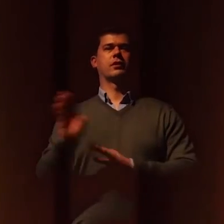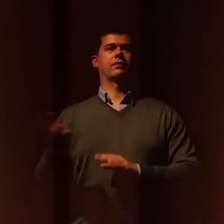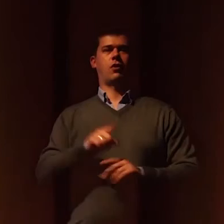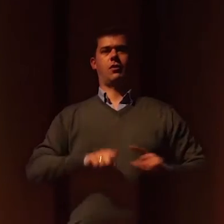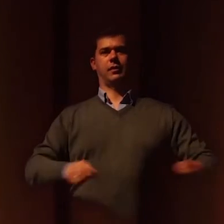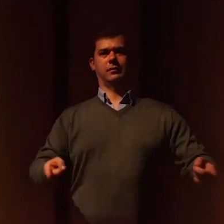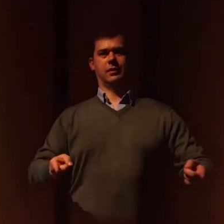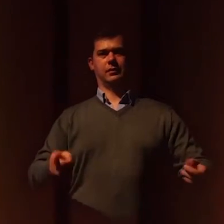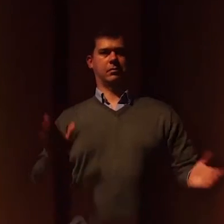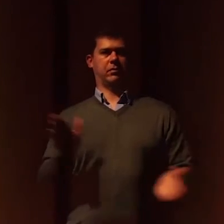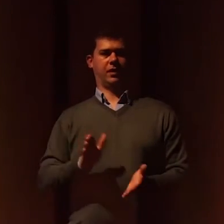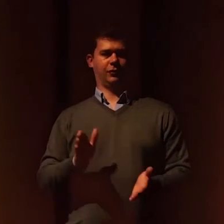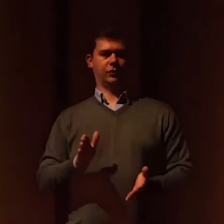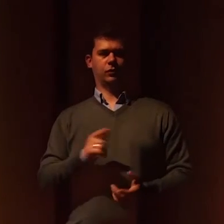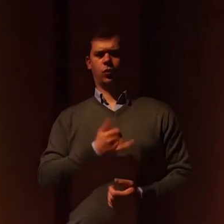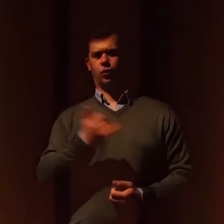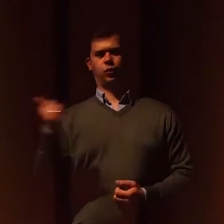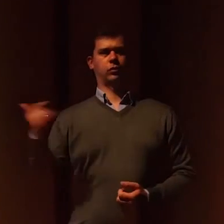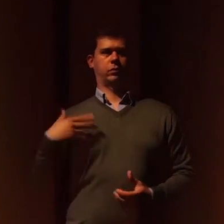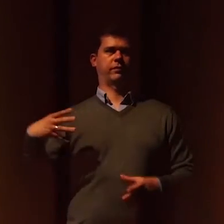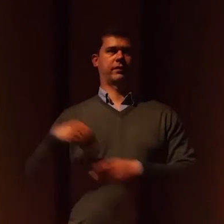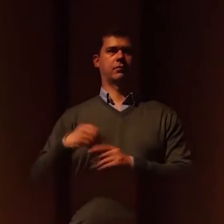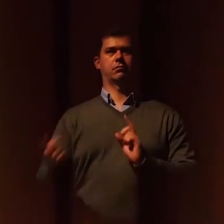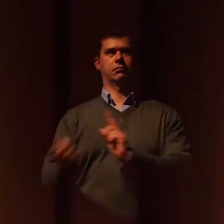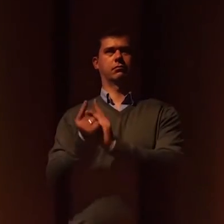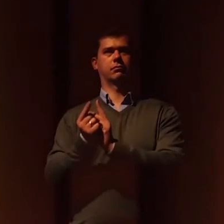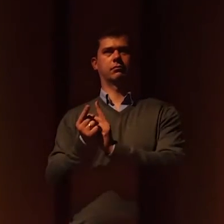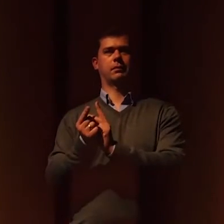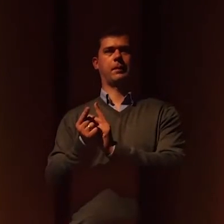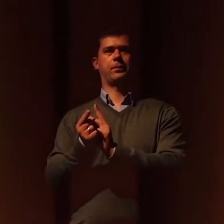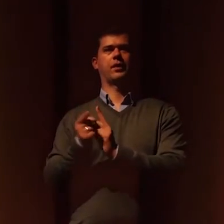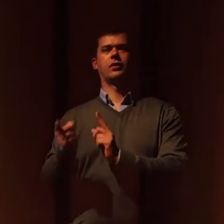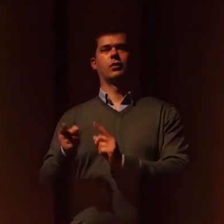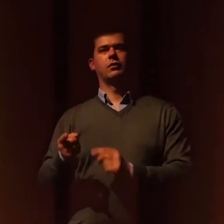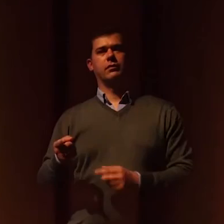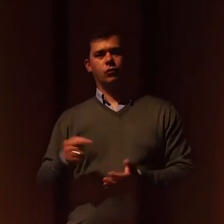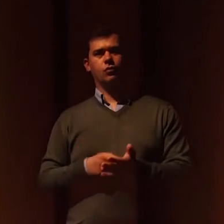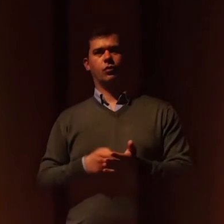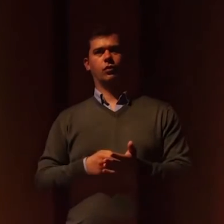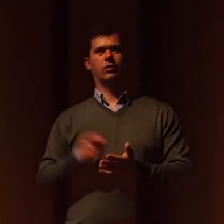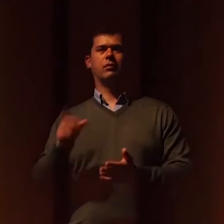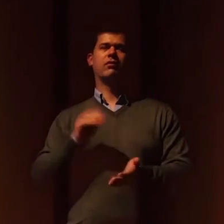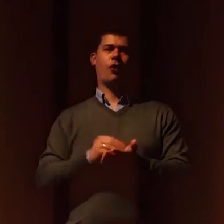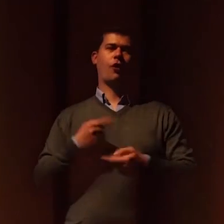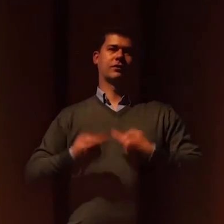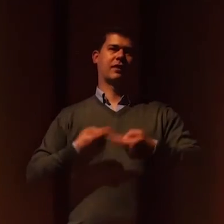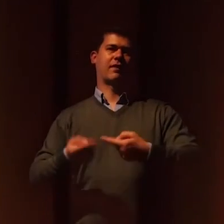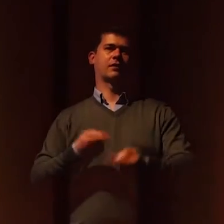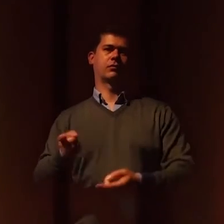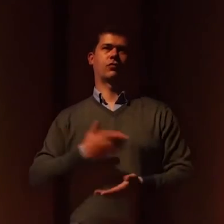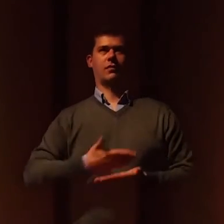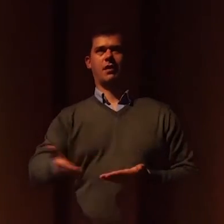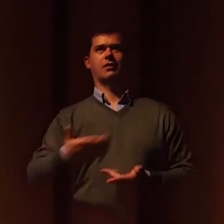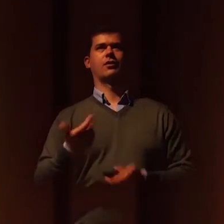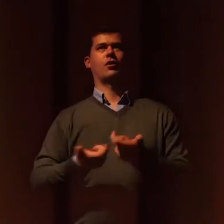organizacji mniejszościowych różnych na ten temat naszego projektu to nigdy nie weszło w życie Myślę że znowu konserwatyzm polityków spowodował